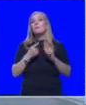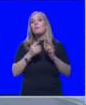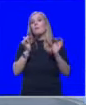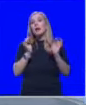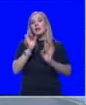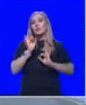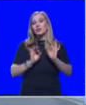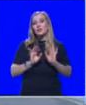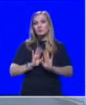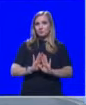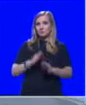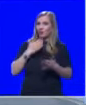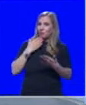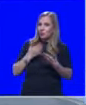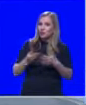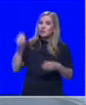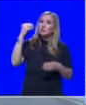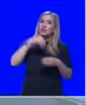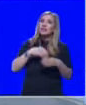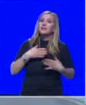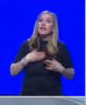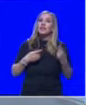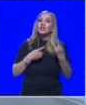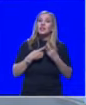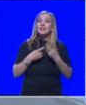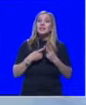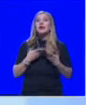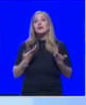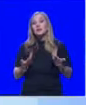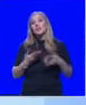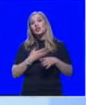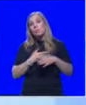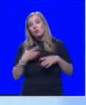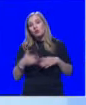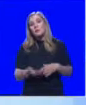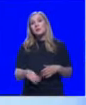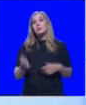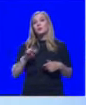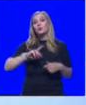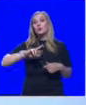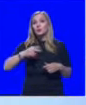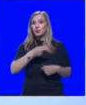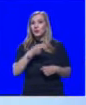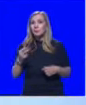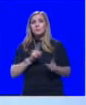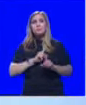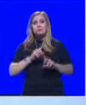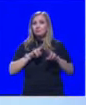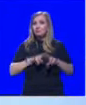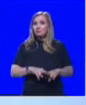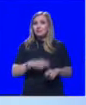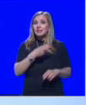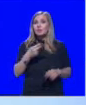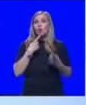отколкото беше. Благодаря ви за участието в нашия ефир. Очевидно ще продължаваме и по други теми. Не ни остана време да говорим за